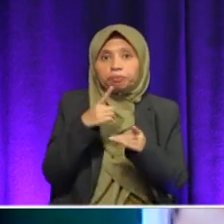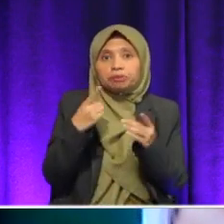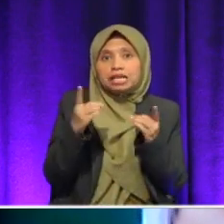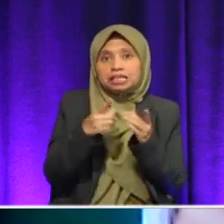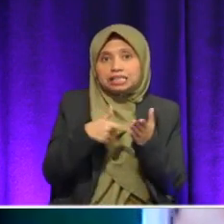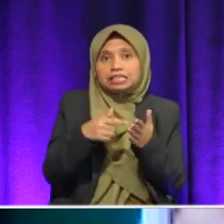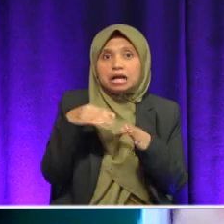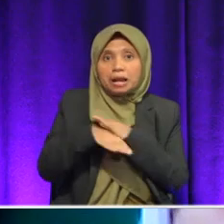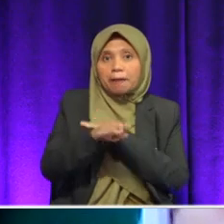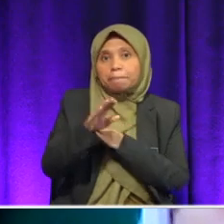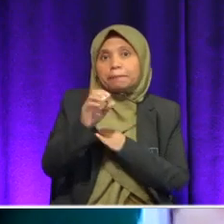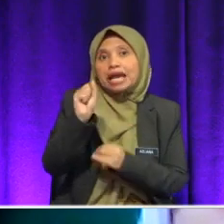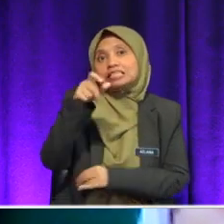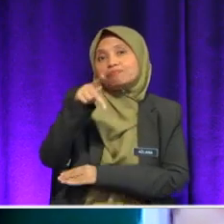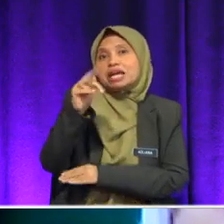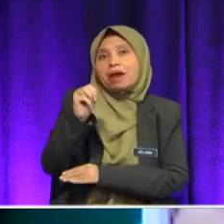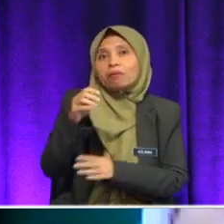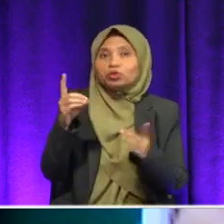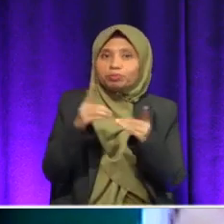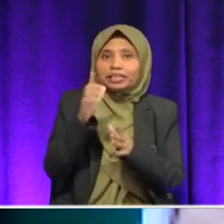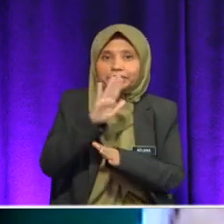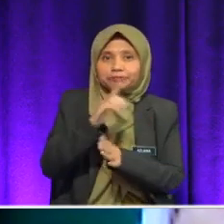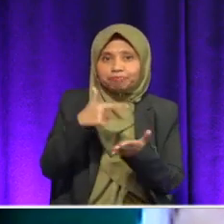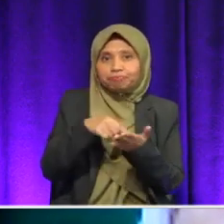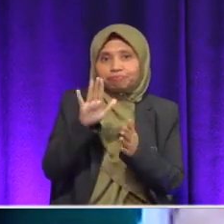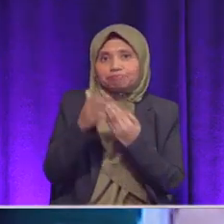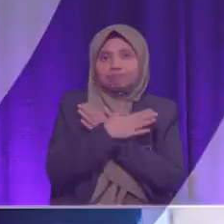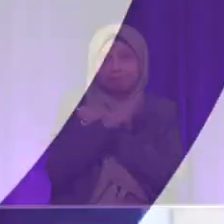SPM 2022 jangan kemana-mana